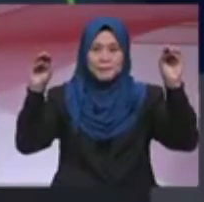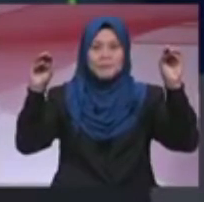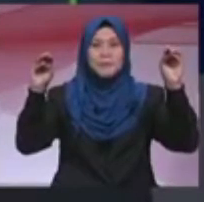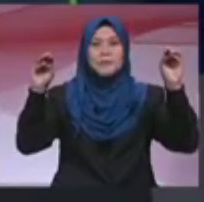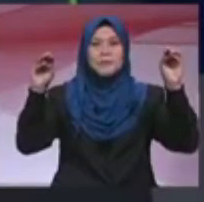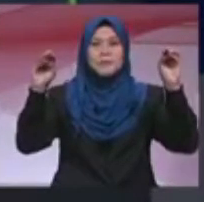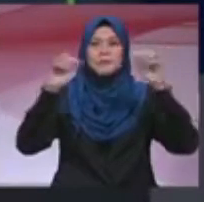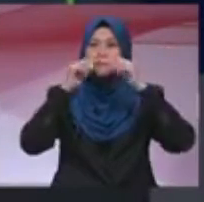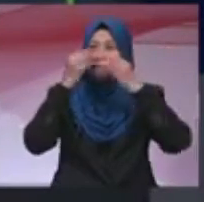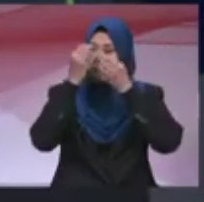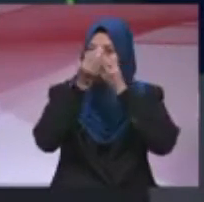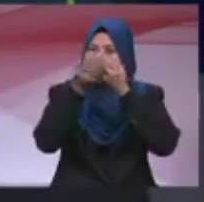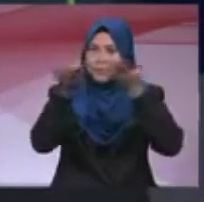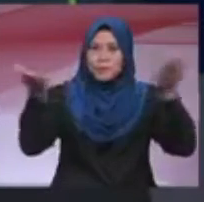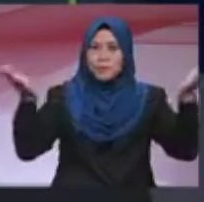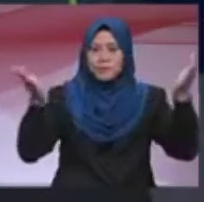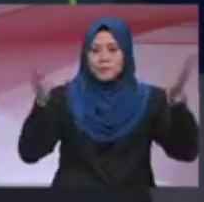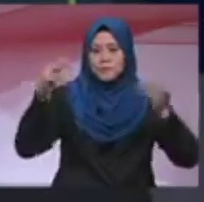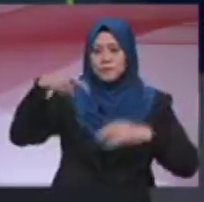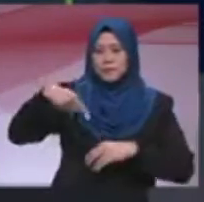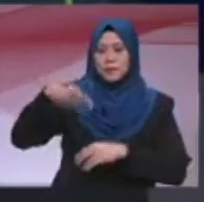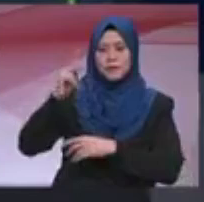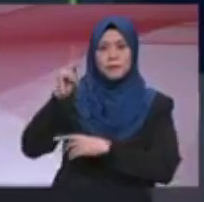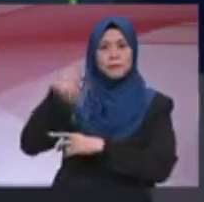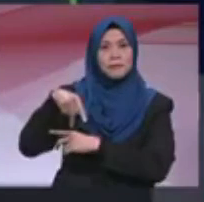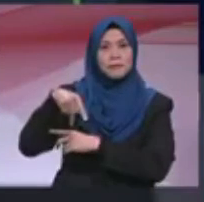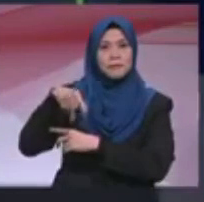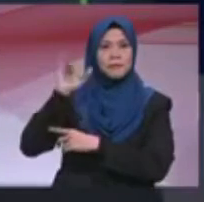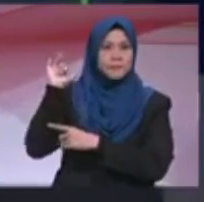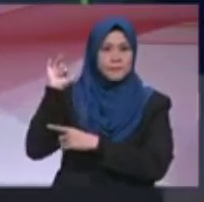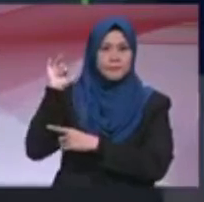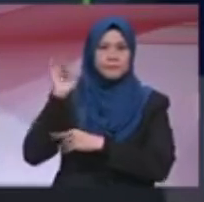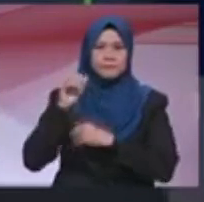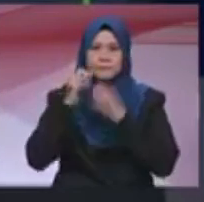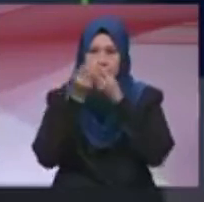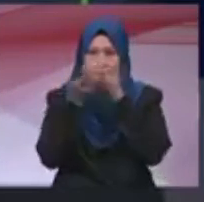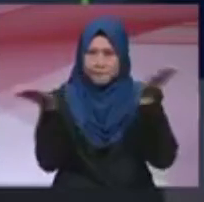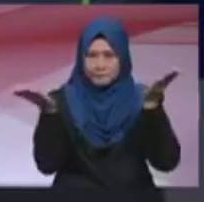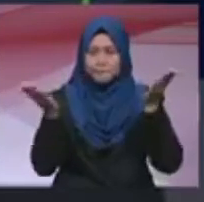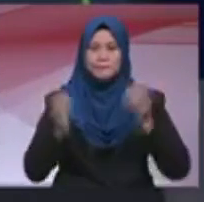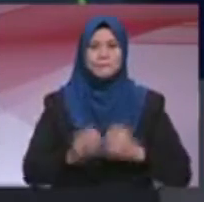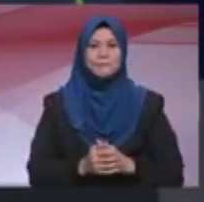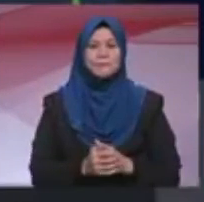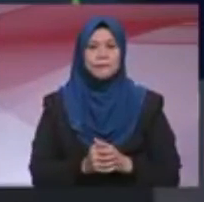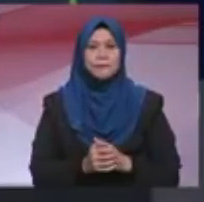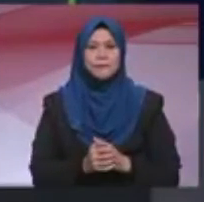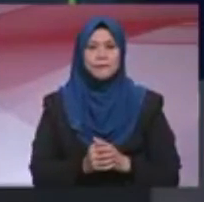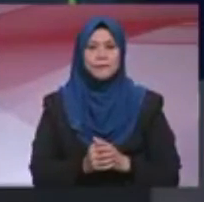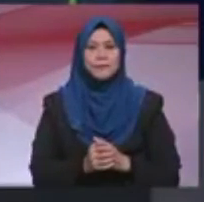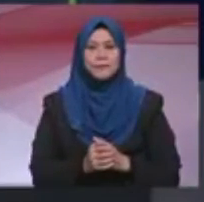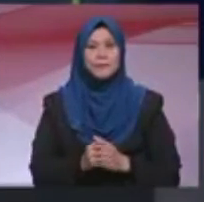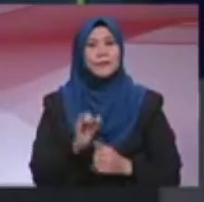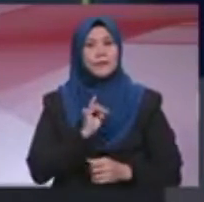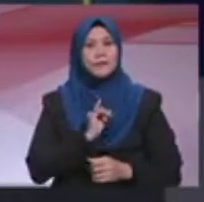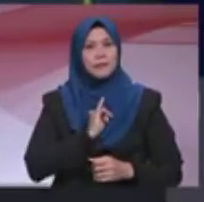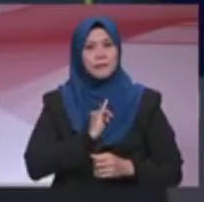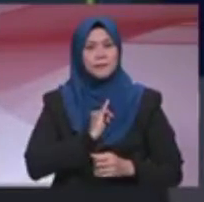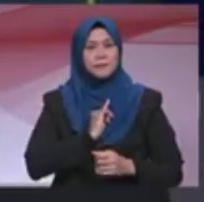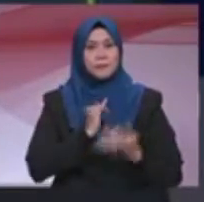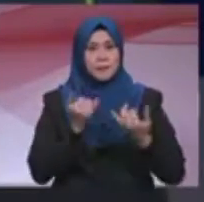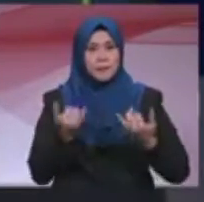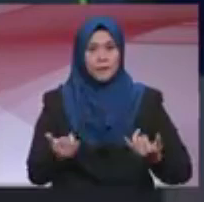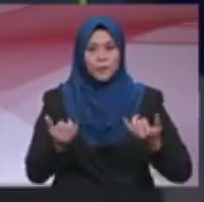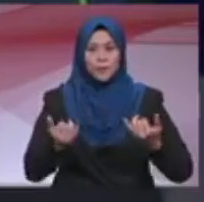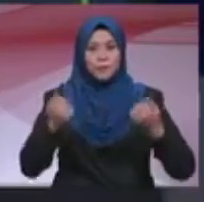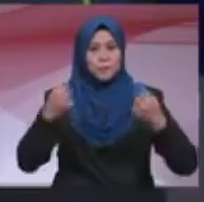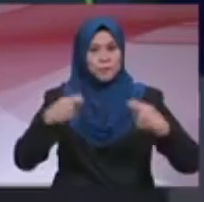dengan pelaksanaan Perintah Kawalan Pergerakan PKP. Saya ingin mengambil kesempatan ini